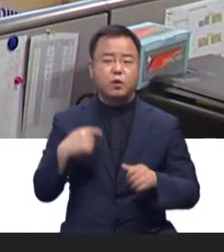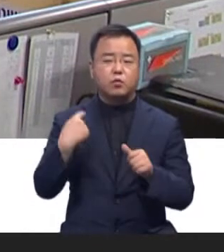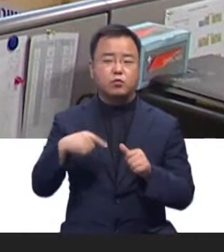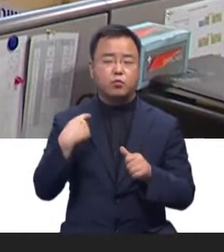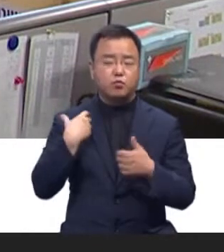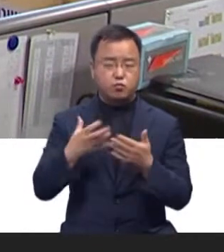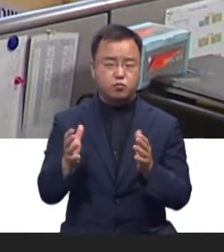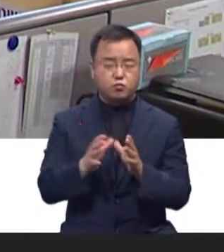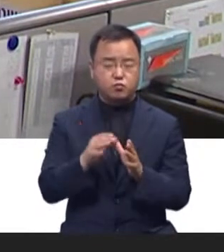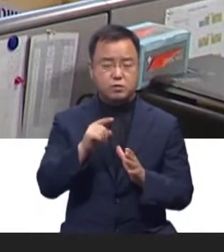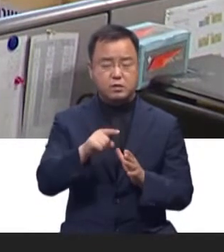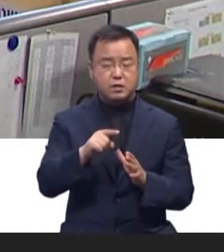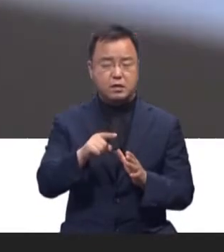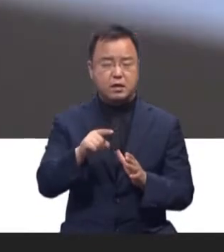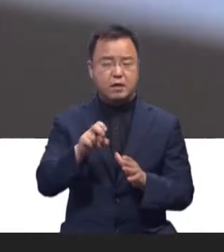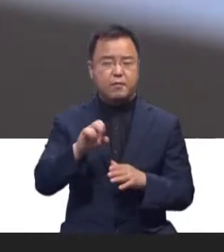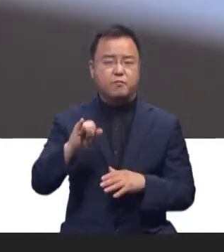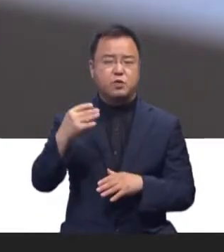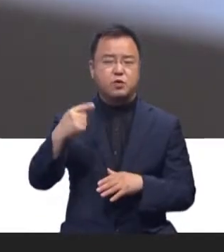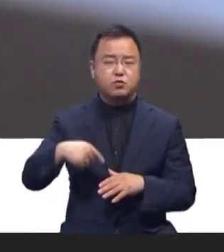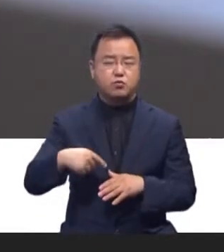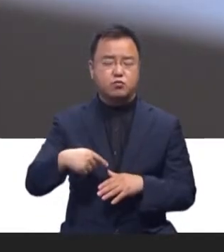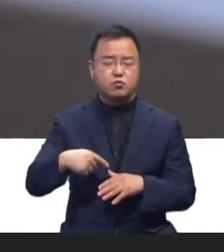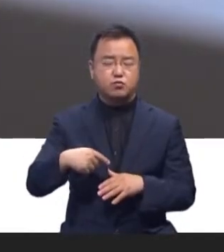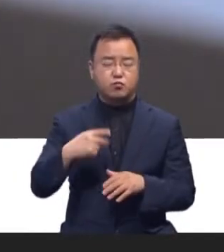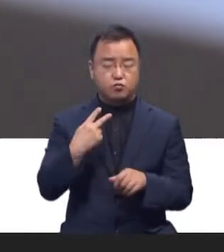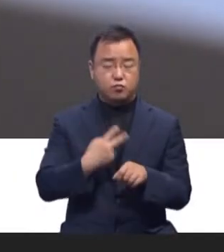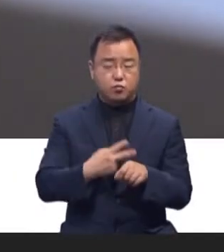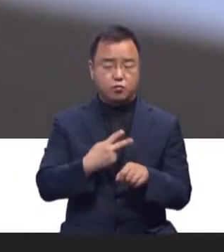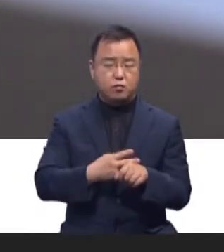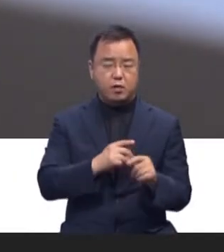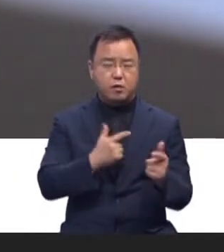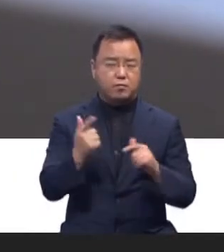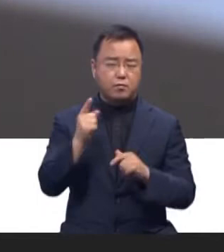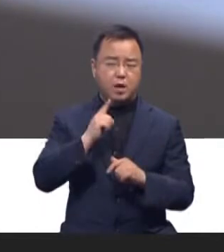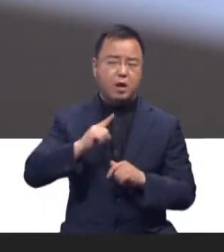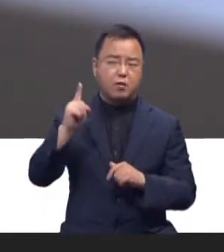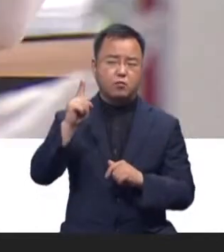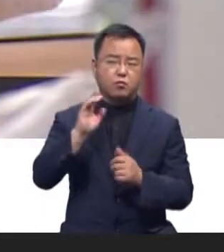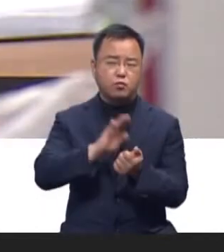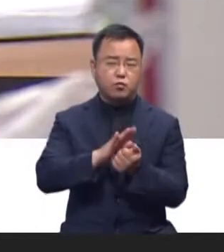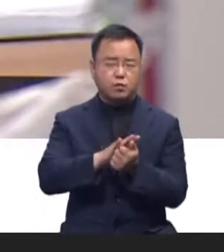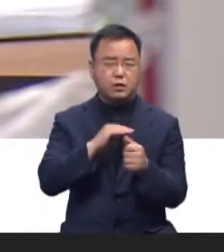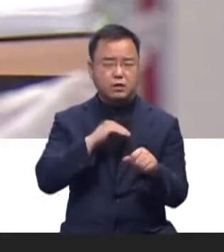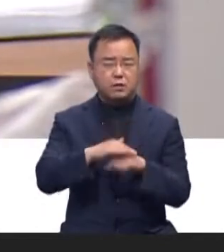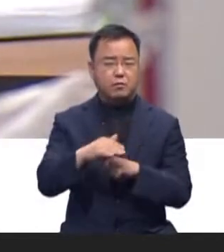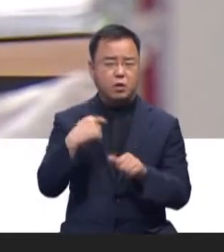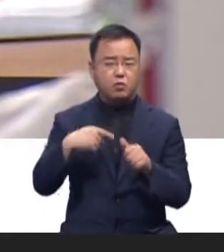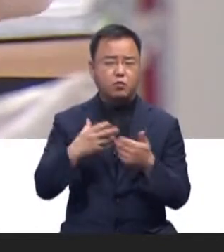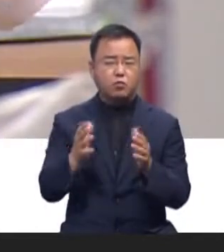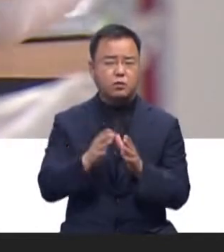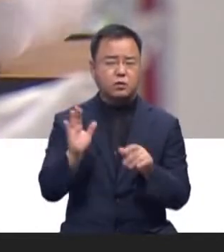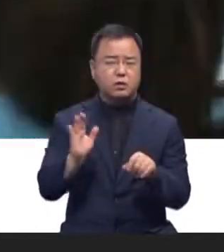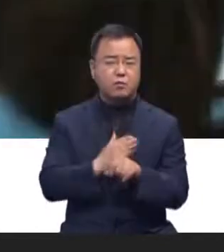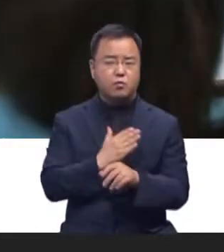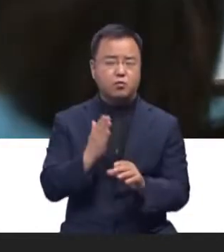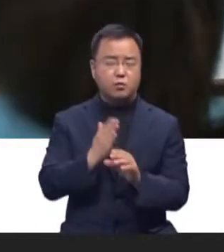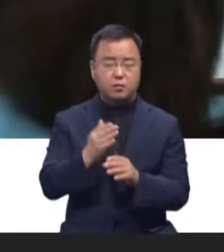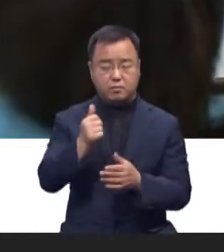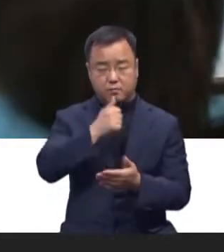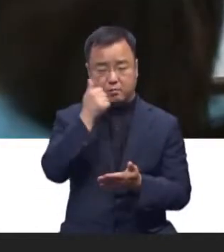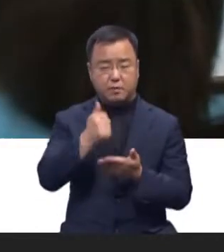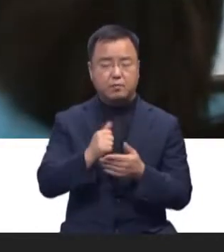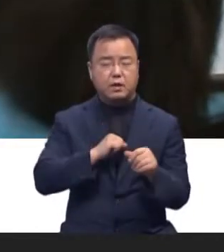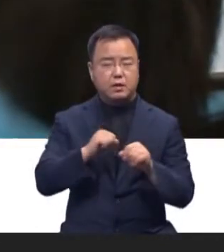교육당국조차 스쿨미투 가해 교사들을 옹호하는 항소로 사태를 개선하기는커녕 악화시키는 주범 역할을 자처하는 거 아닙니까? 범죄를 저지른